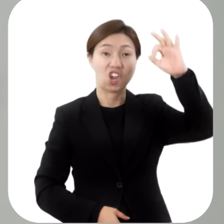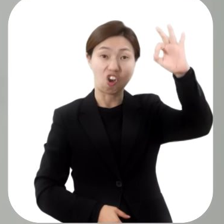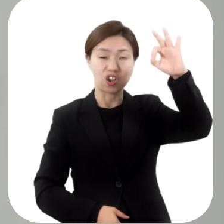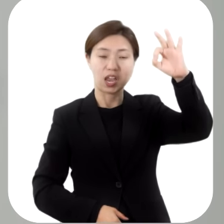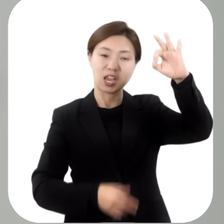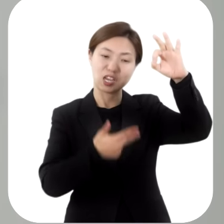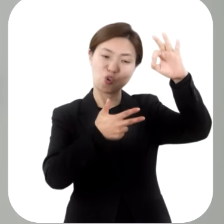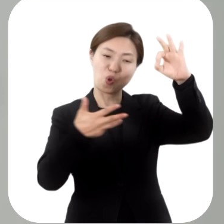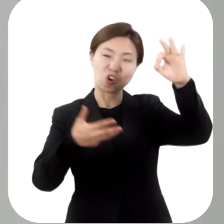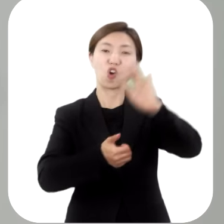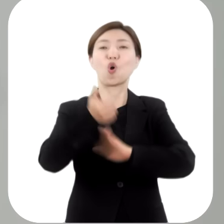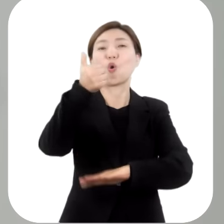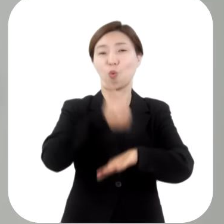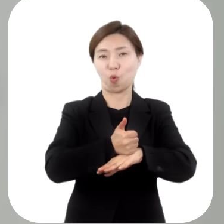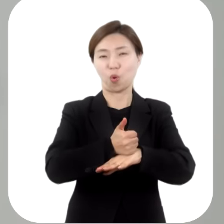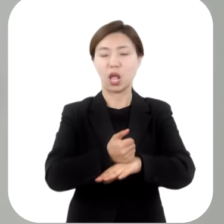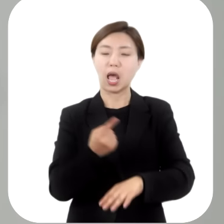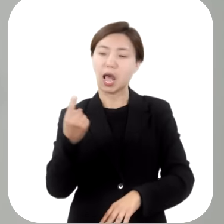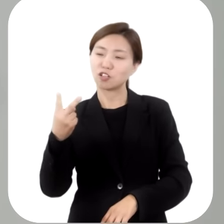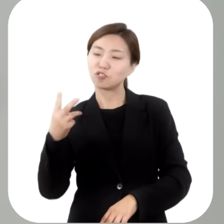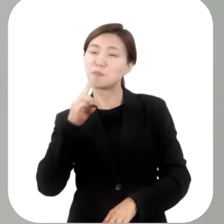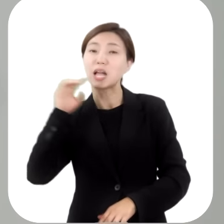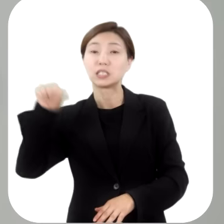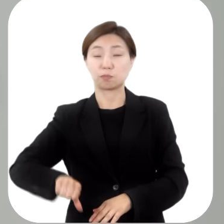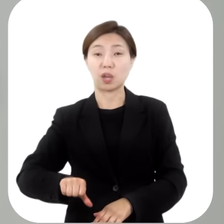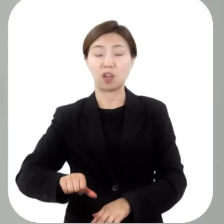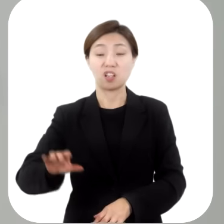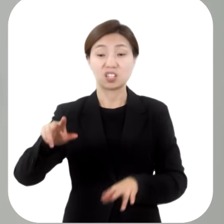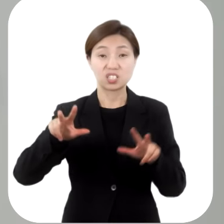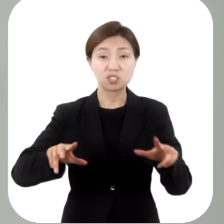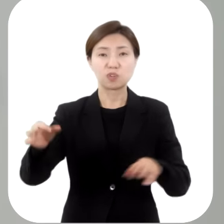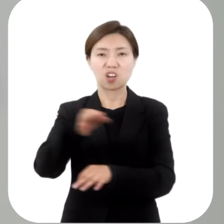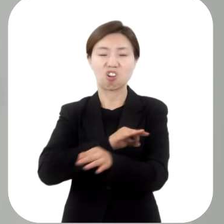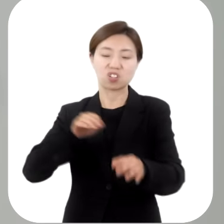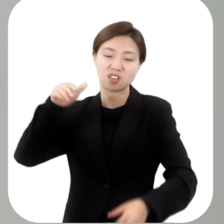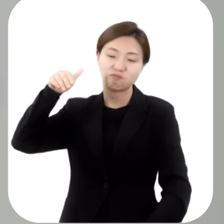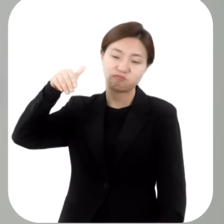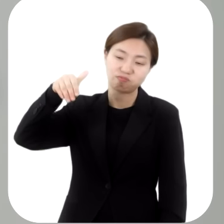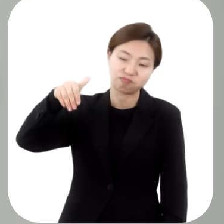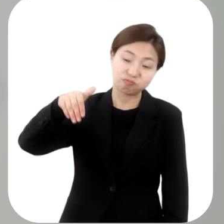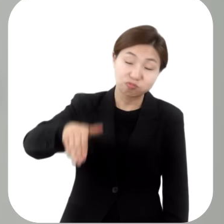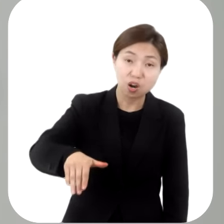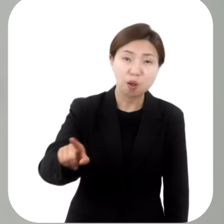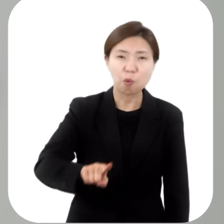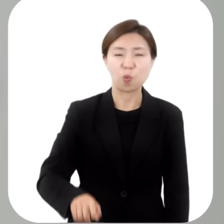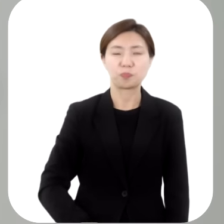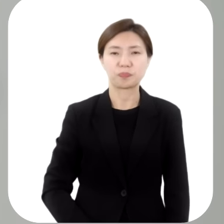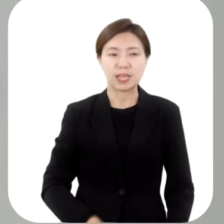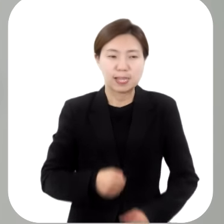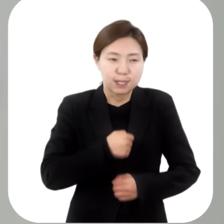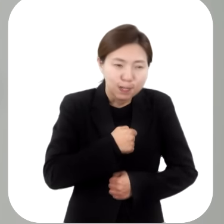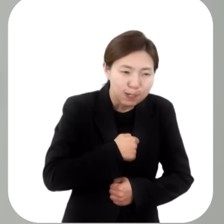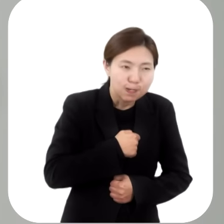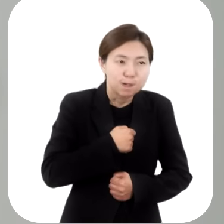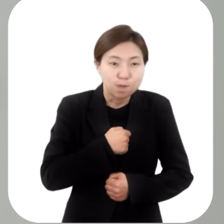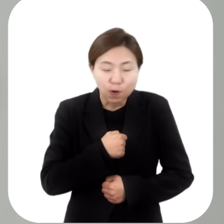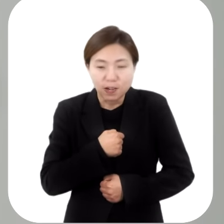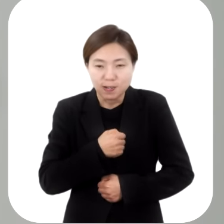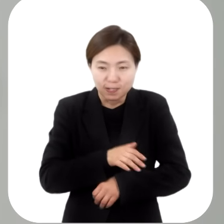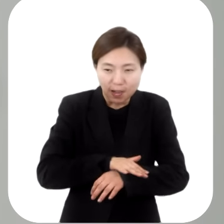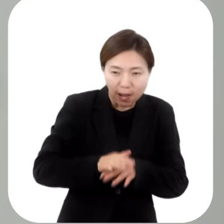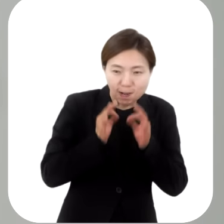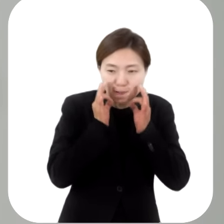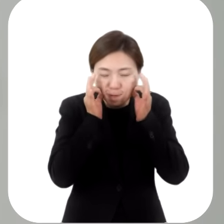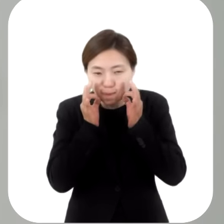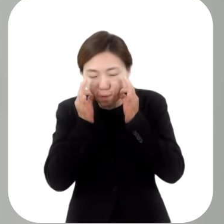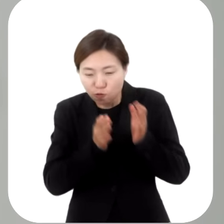열면 일곱, 여덟 개가 성공하고 한두 개가 실패하는 거예요. 근데 이게 경제가 내리막일 때는 아무리 조심을